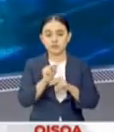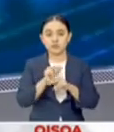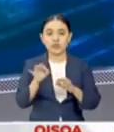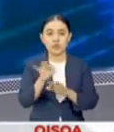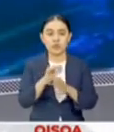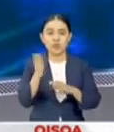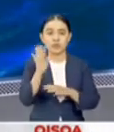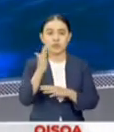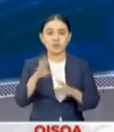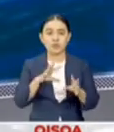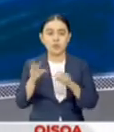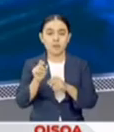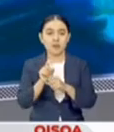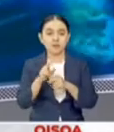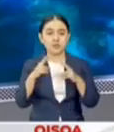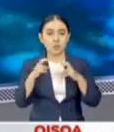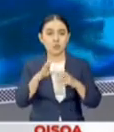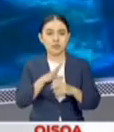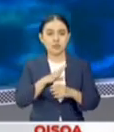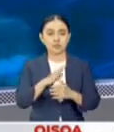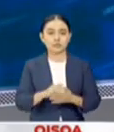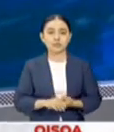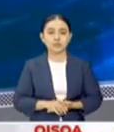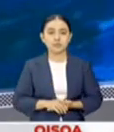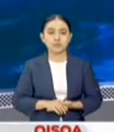doirasida daraxtlarni ko'chirish masalasi ko'rildi.